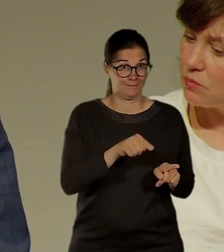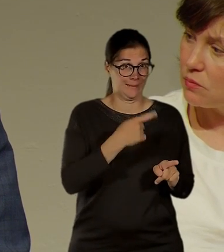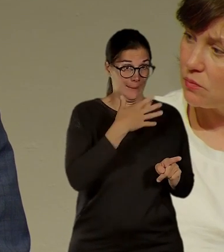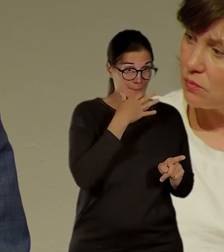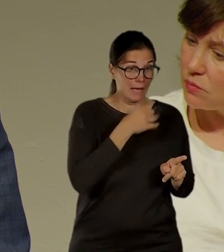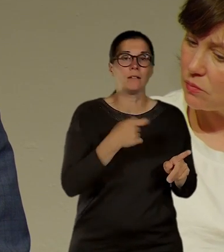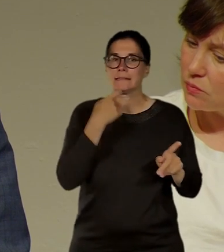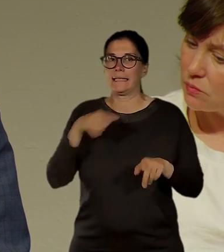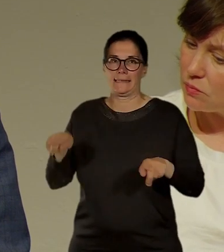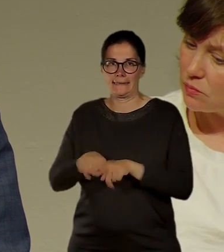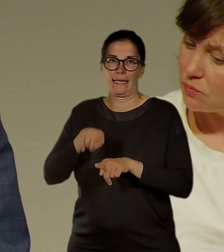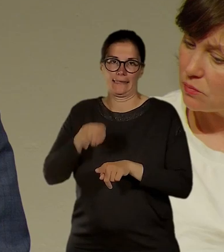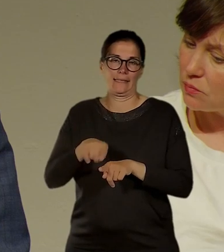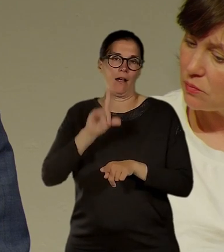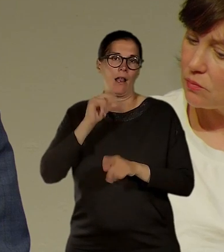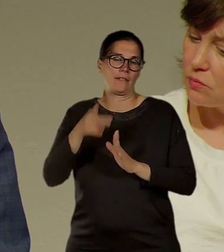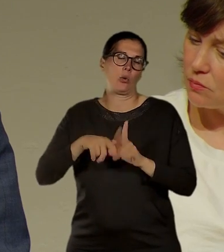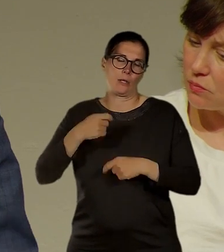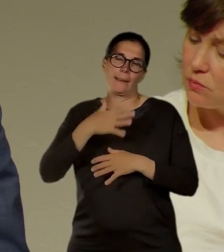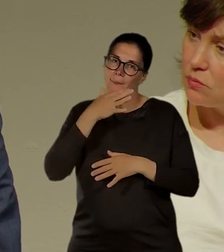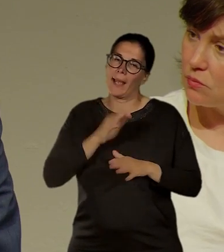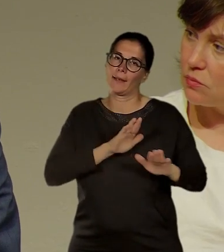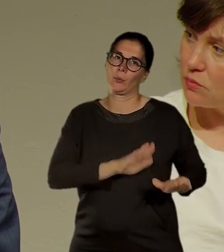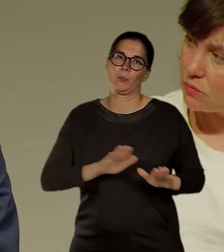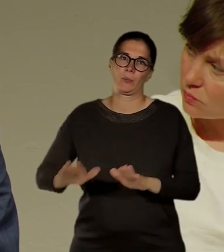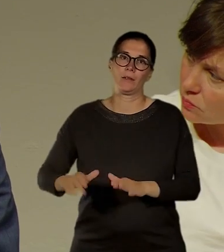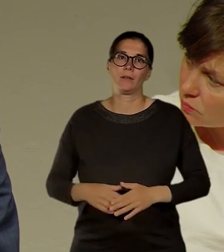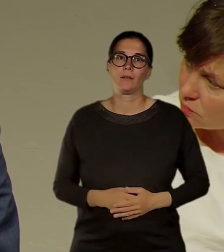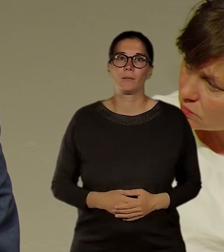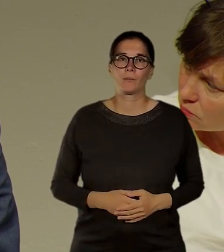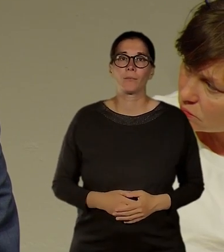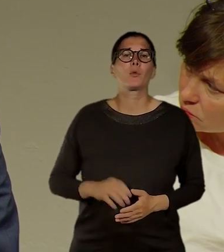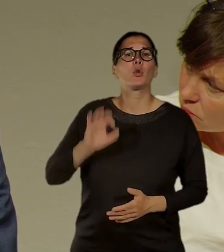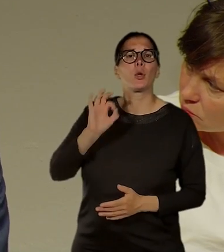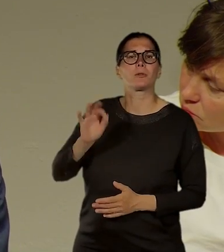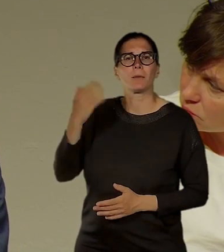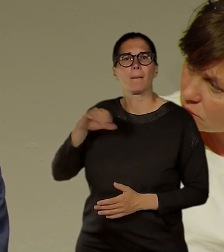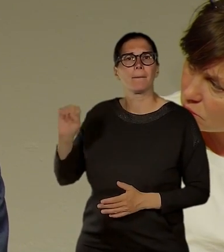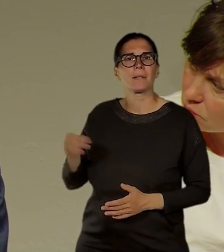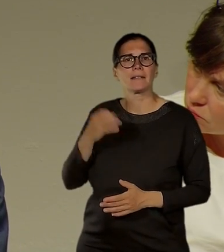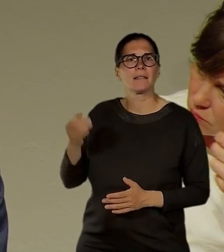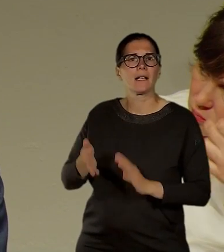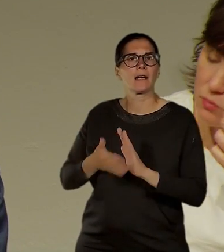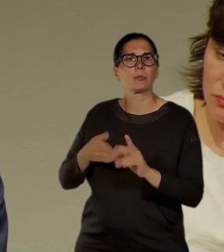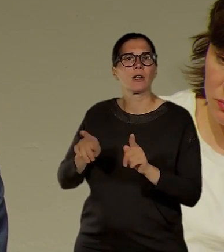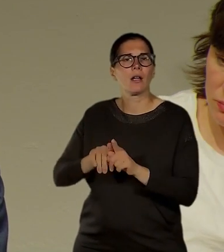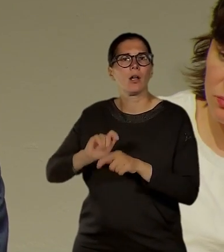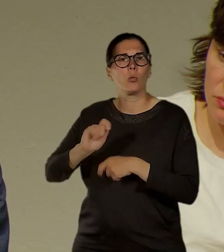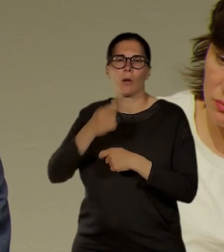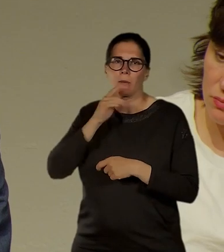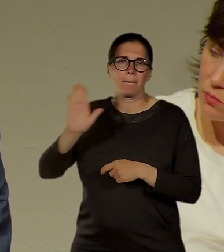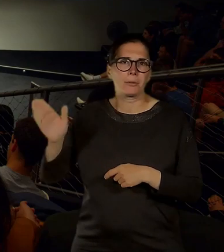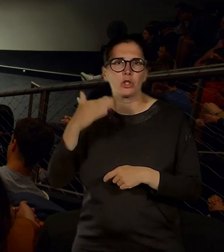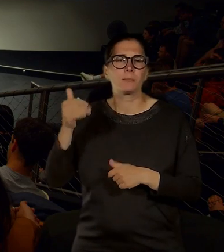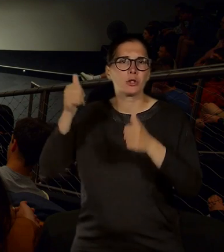myslím si, že tohle to je ta správná cesta. A v té prezentaci byly i třeba odstraňování vizuálních prvků, ty billboardy.